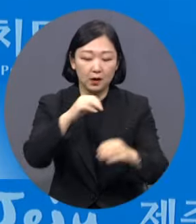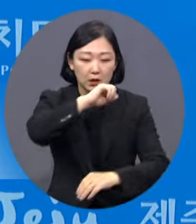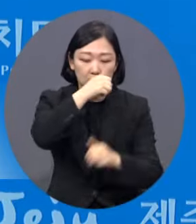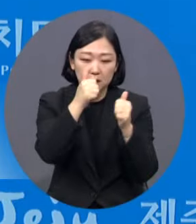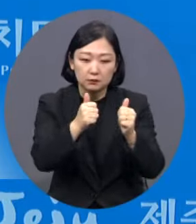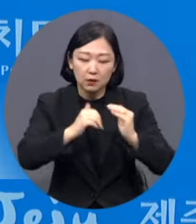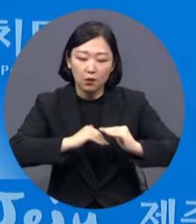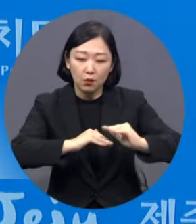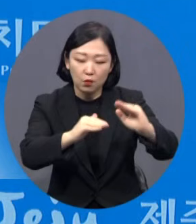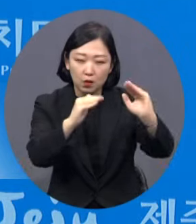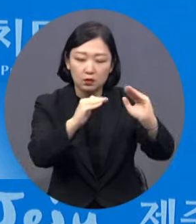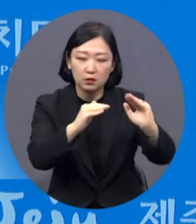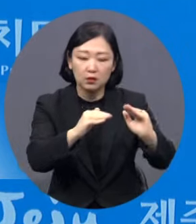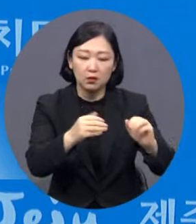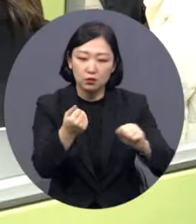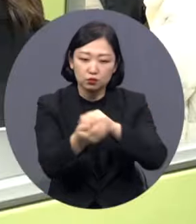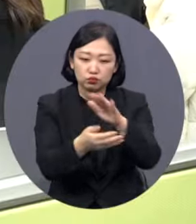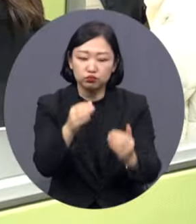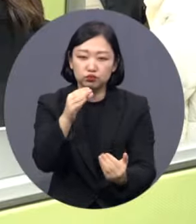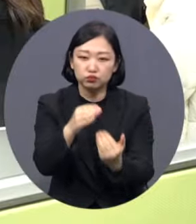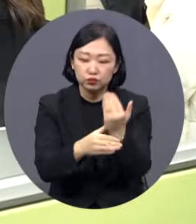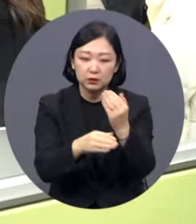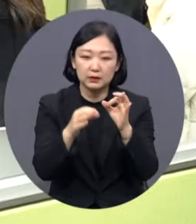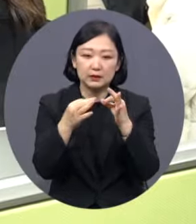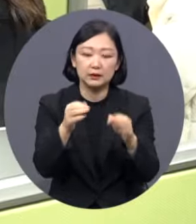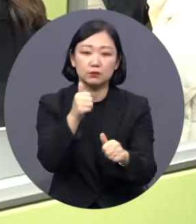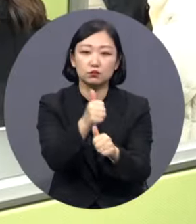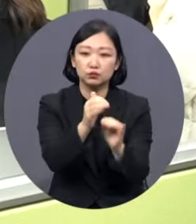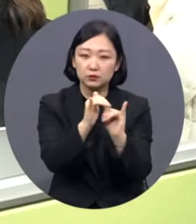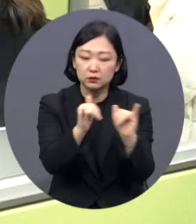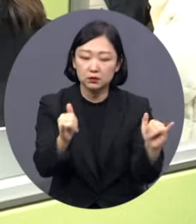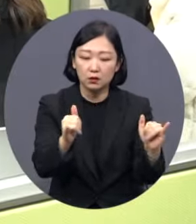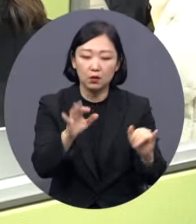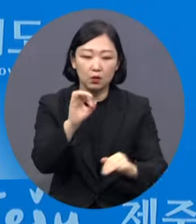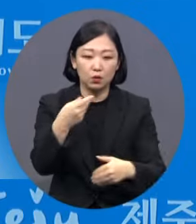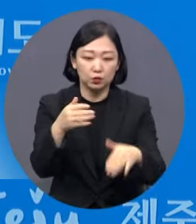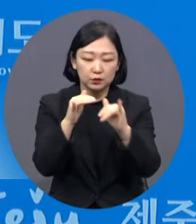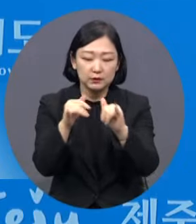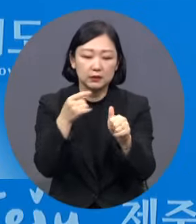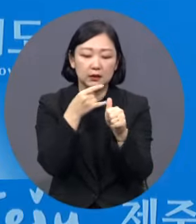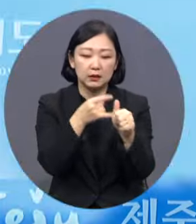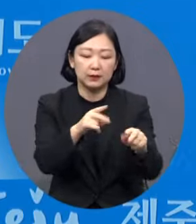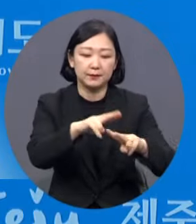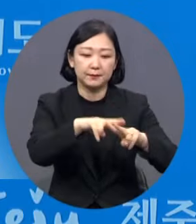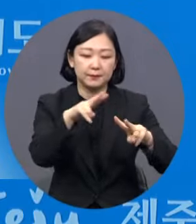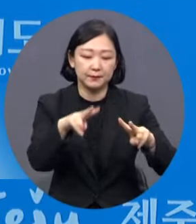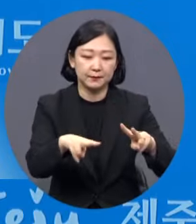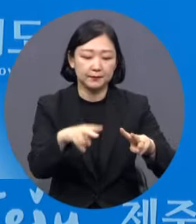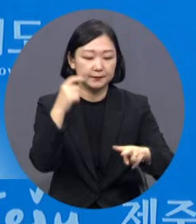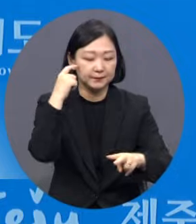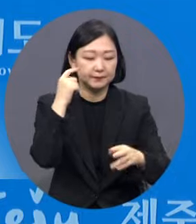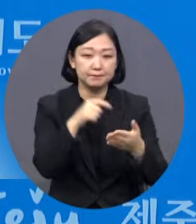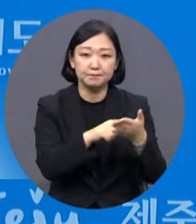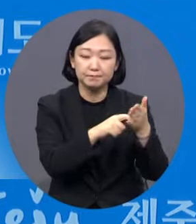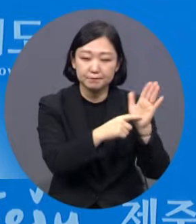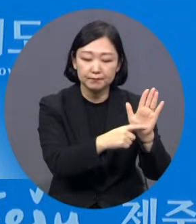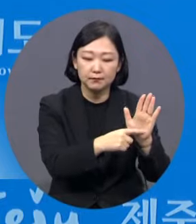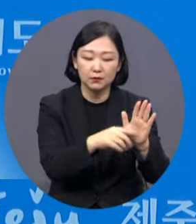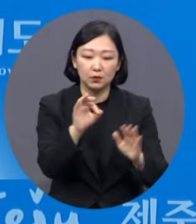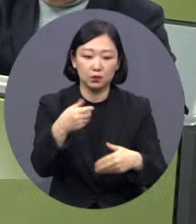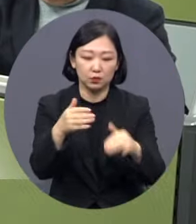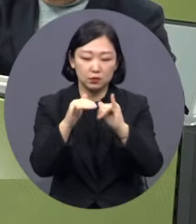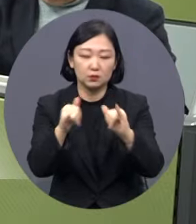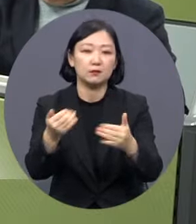과정에서 부적절한 처신 논란이 잃었던 김희현 부지사가 오영훈 지사에게 사위를 밝혔고 지사는이를